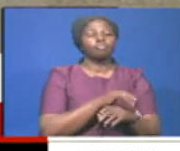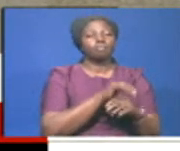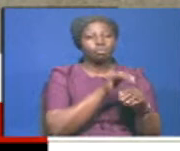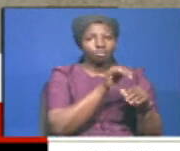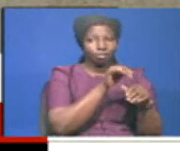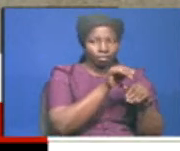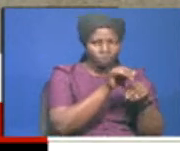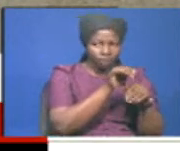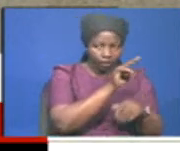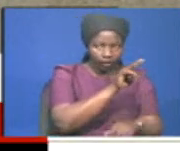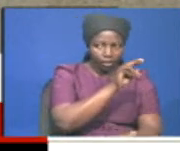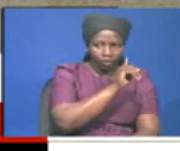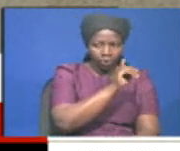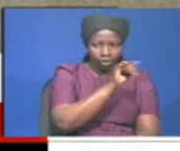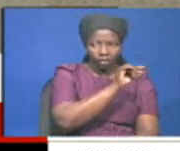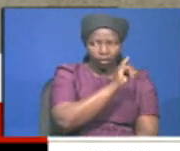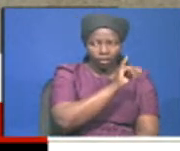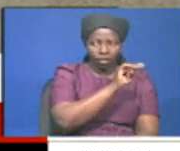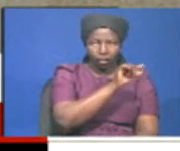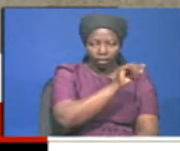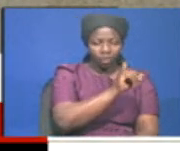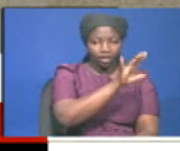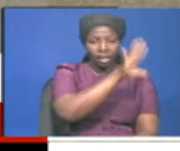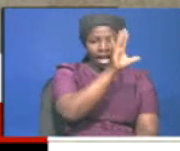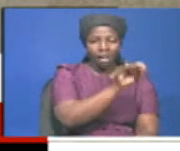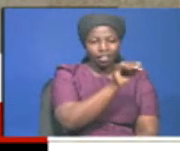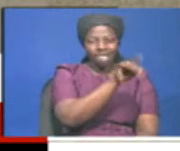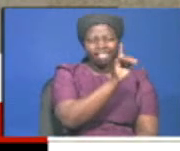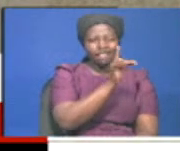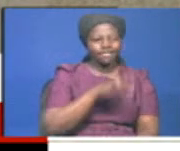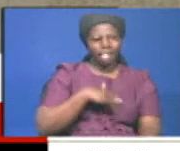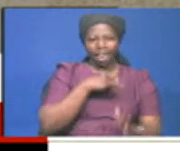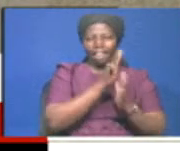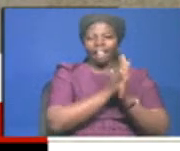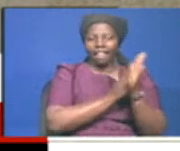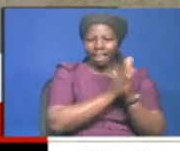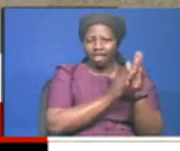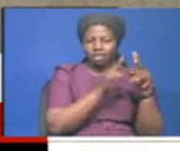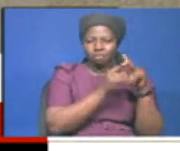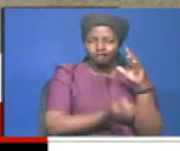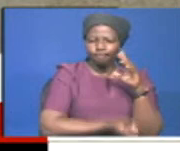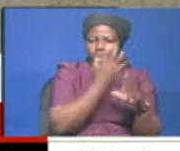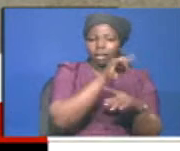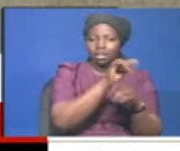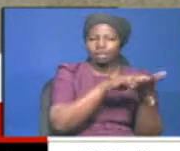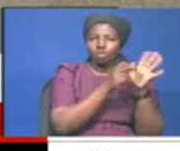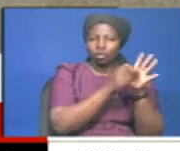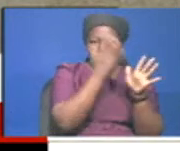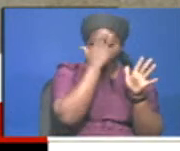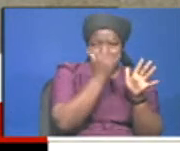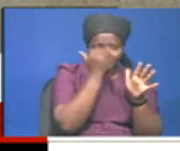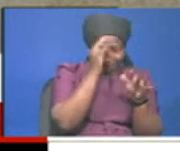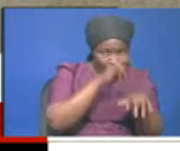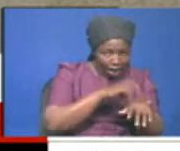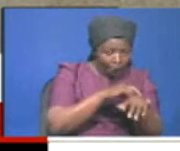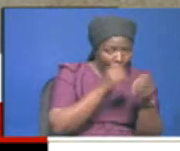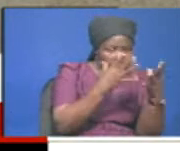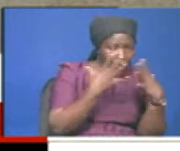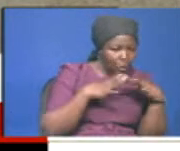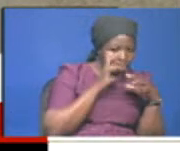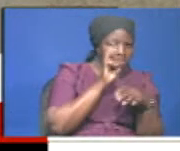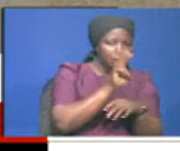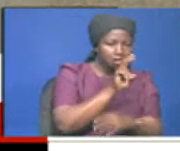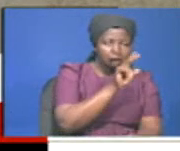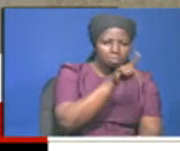Vigingi Africa, ni kipi ambacho kiliwachochea kuanzisha mradi huu? Manake wengi wanapoona plastiki wanaona tu ya kwamba ile ni taka.